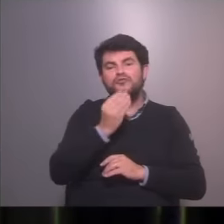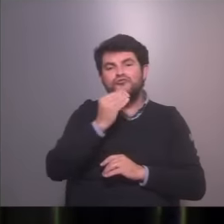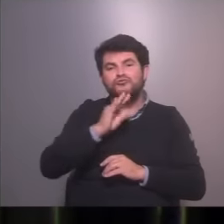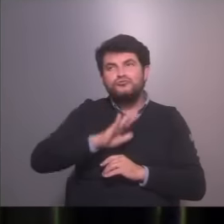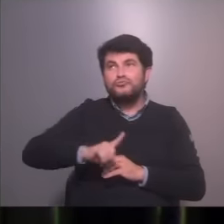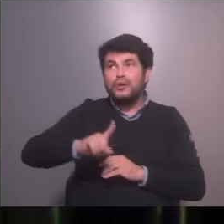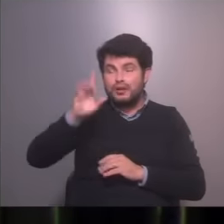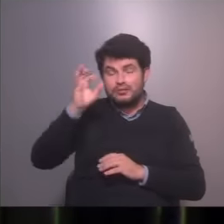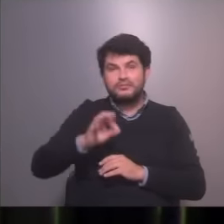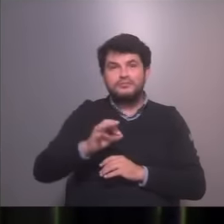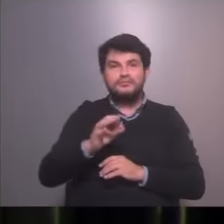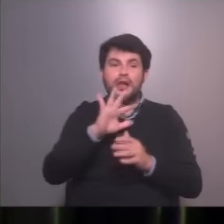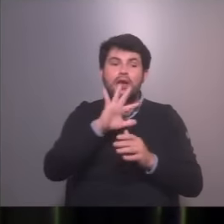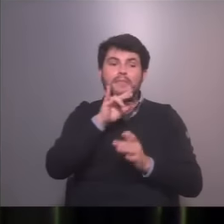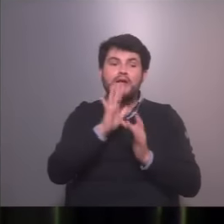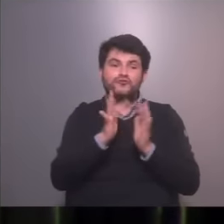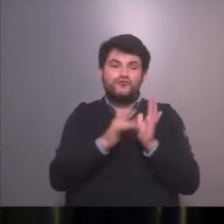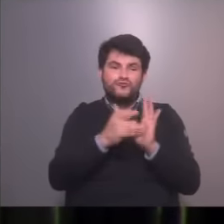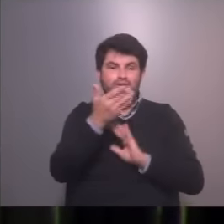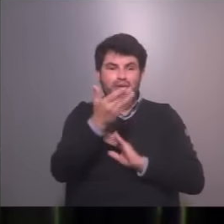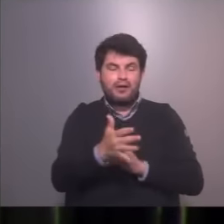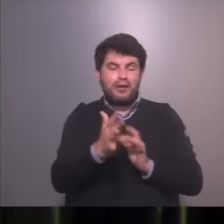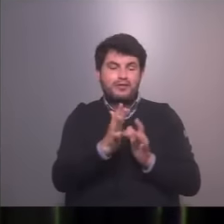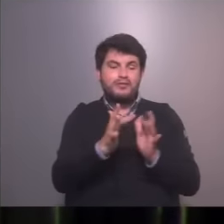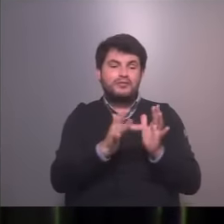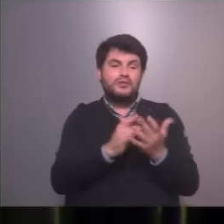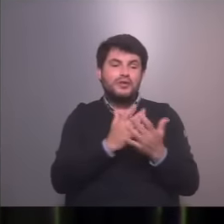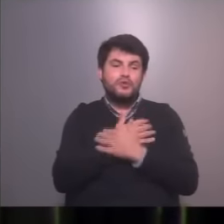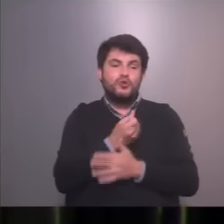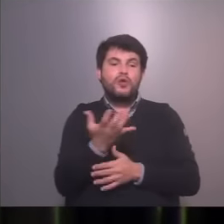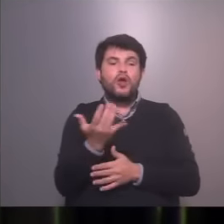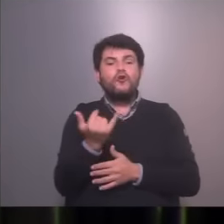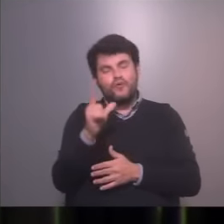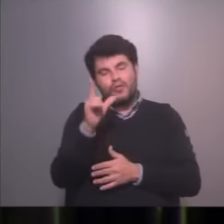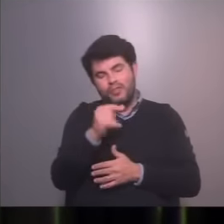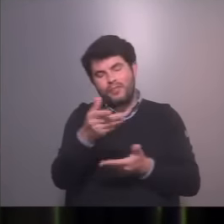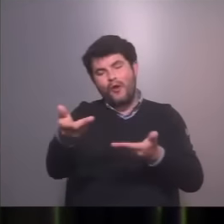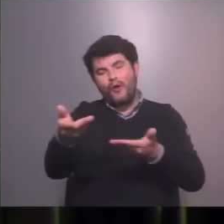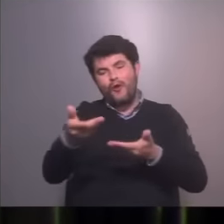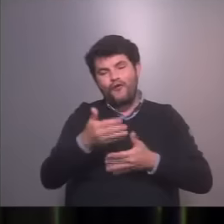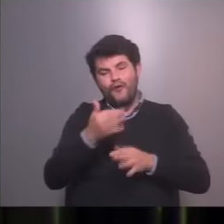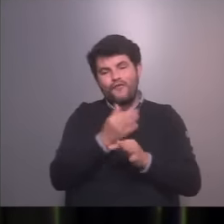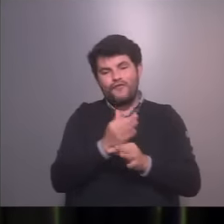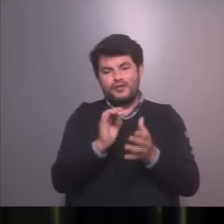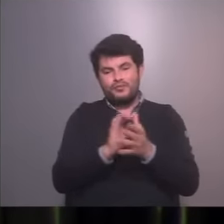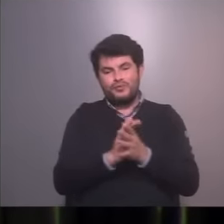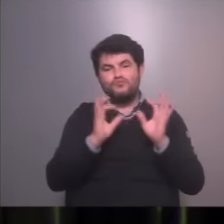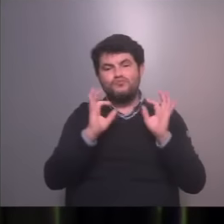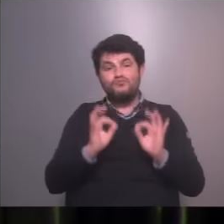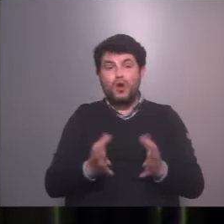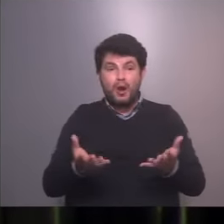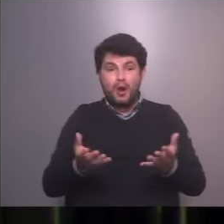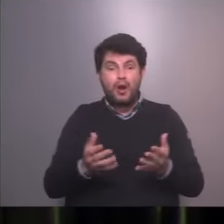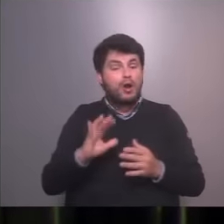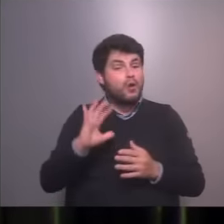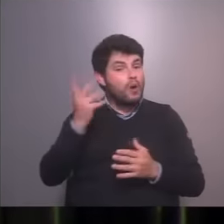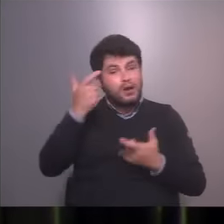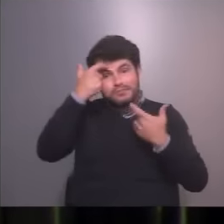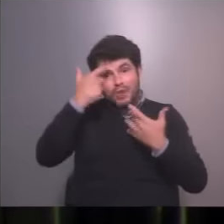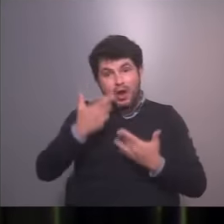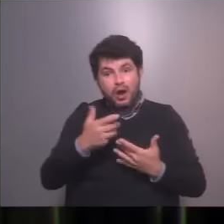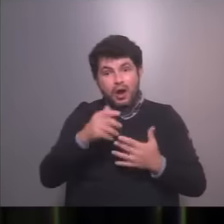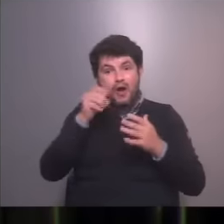Trzeciego dnia odbywało się wesele w Kanie Galilejskiej i była tam Matka Jezusa. Zaproszono na